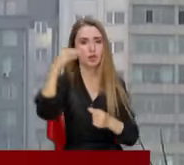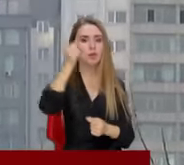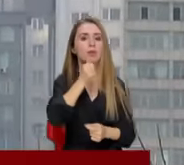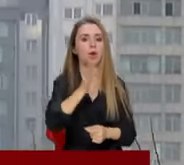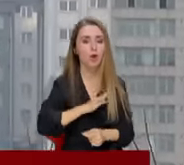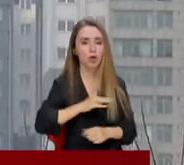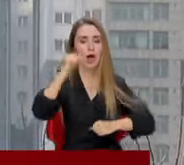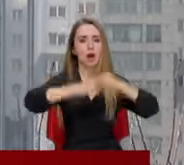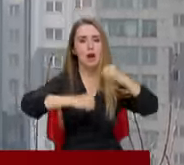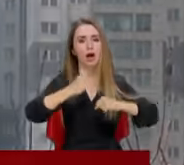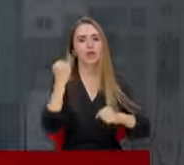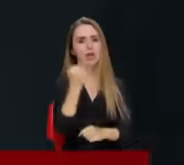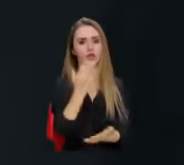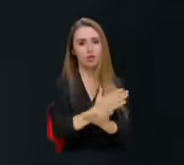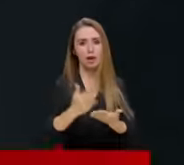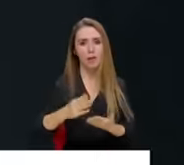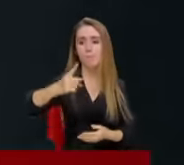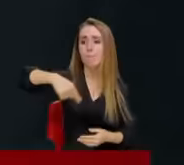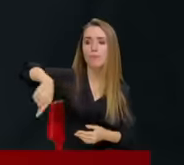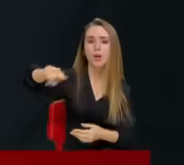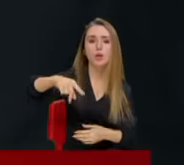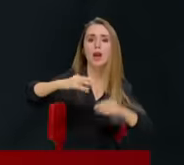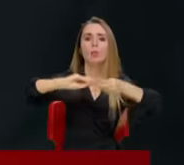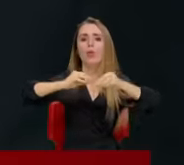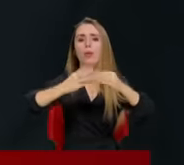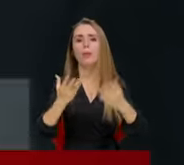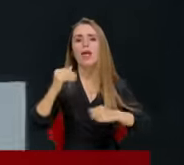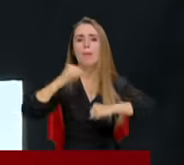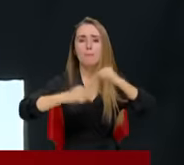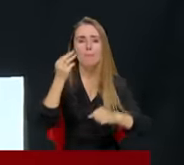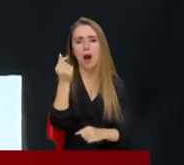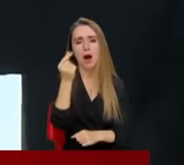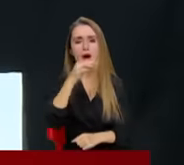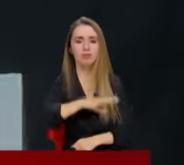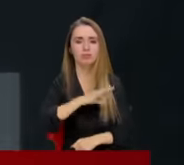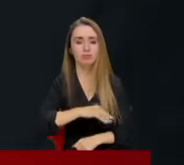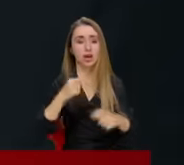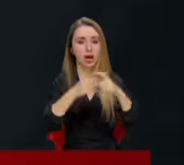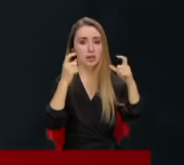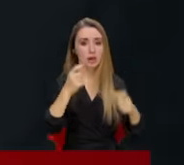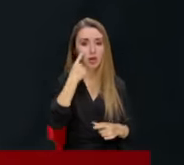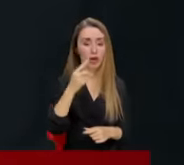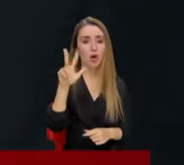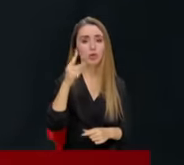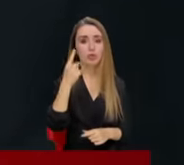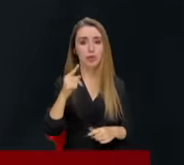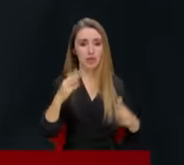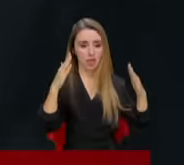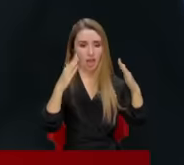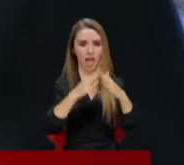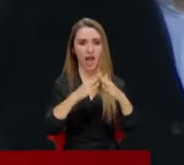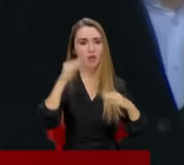İmamoğlu. Rant eleştirisini sürdürdü. Bunların tek derdi rant, rant. Bu Esenyurt'ta 30 bin konut